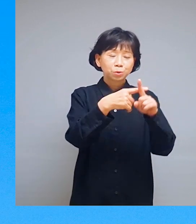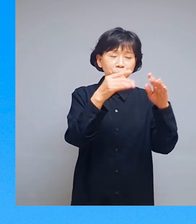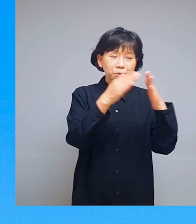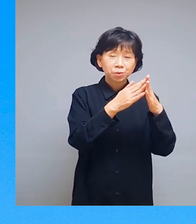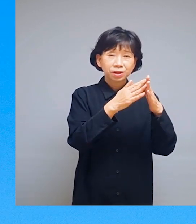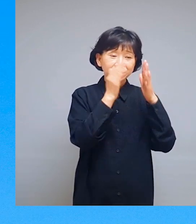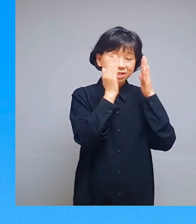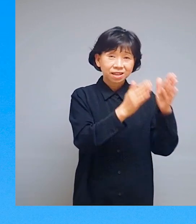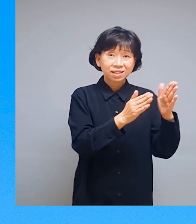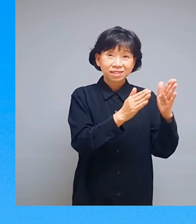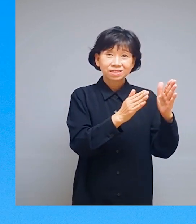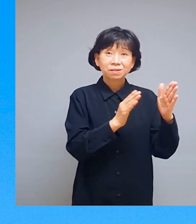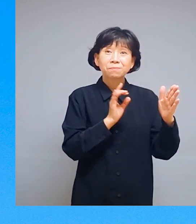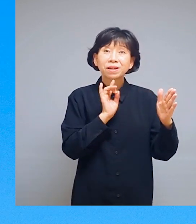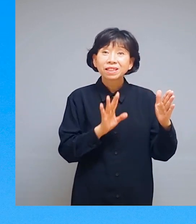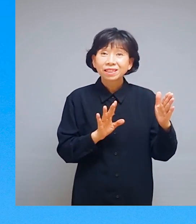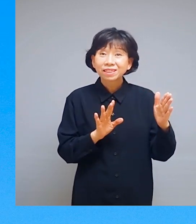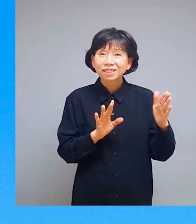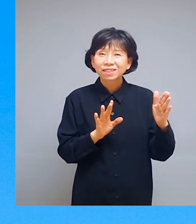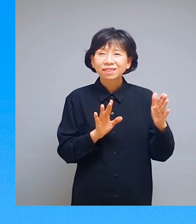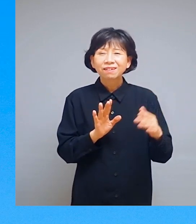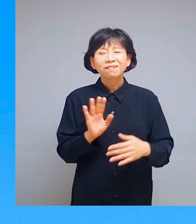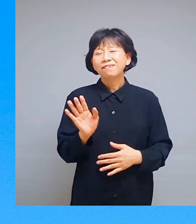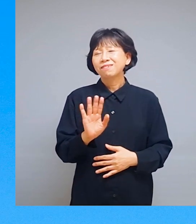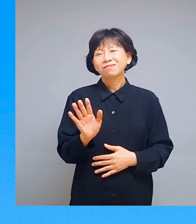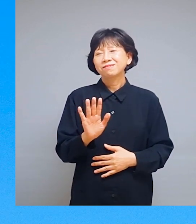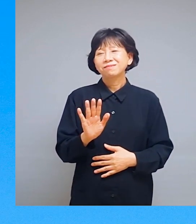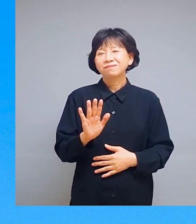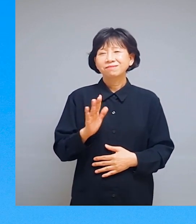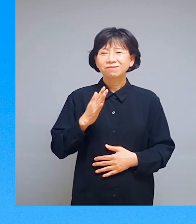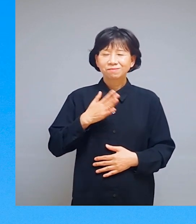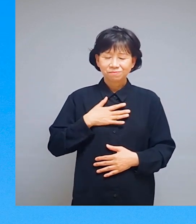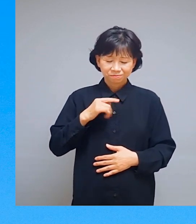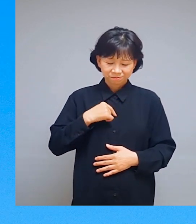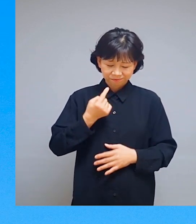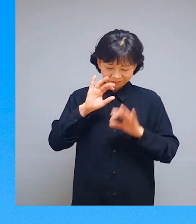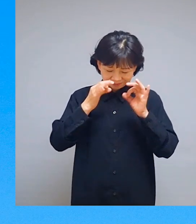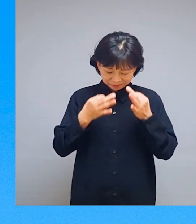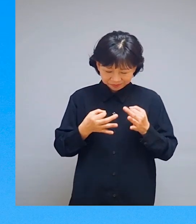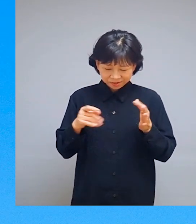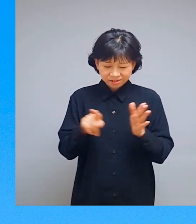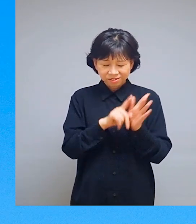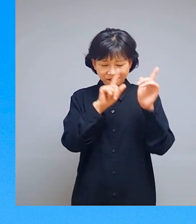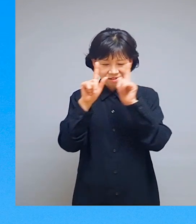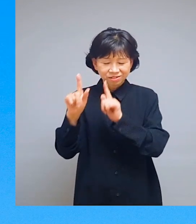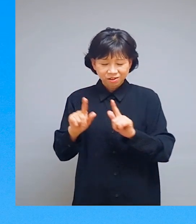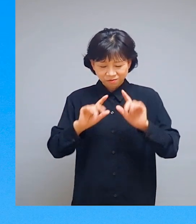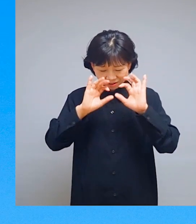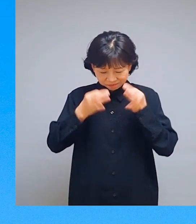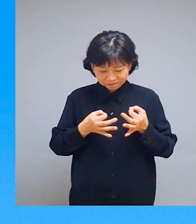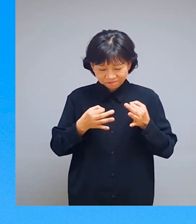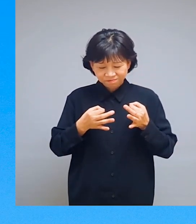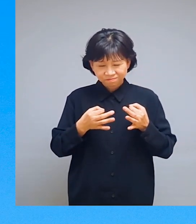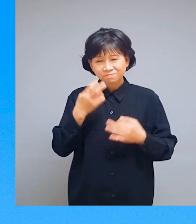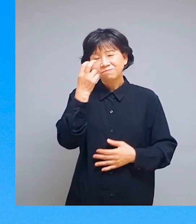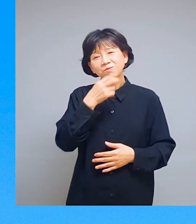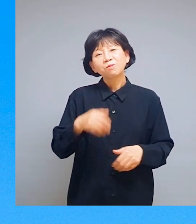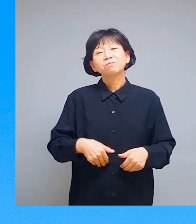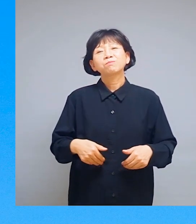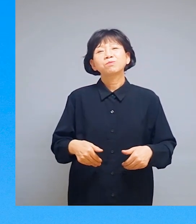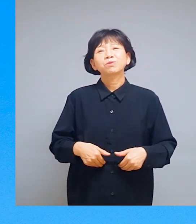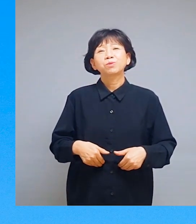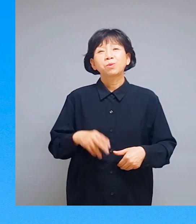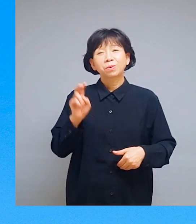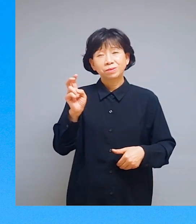하시는 말씀으로만 생각하지 마시고 우리가 신앙생활 하면서 때로는 좀 식어진 신앙이